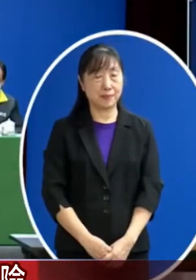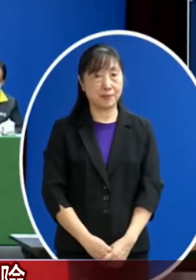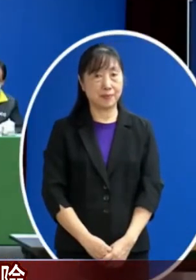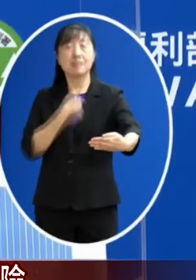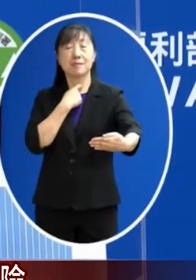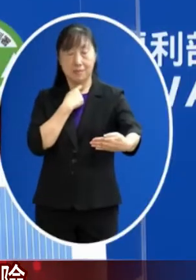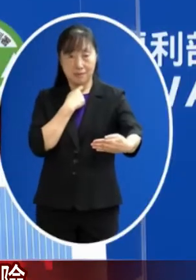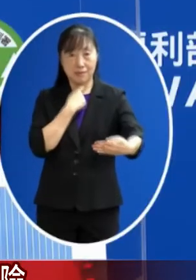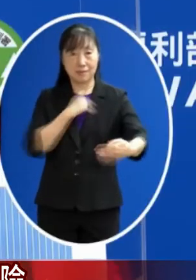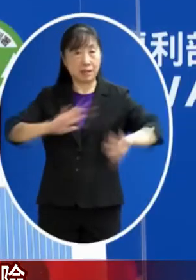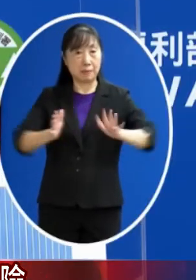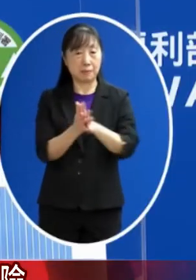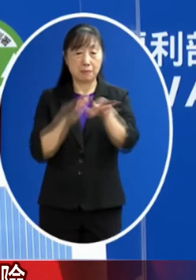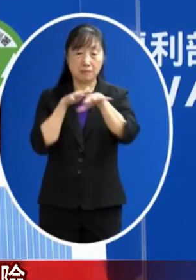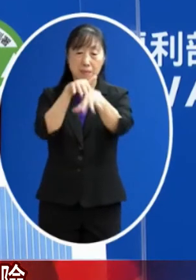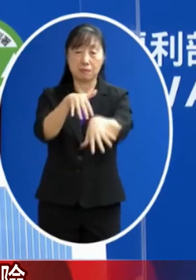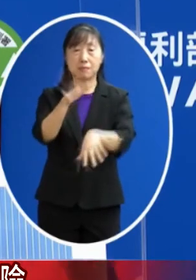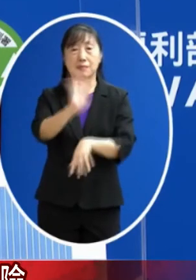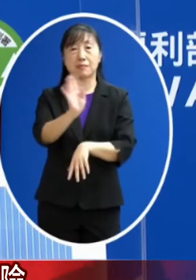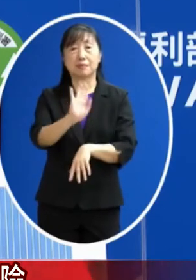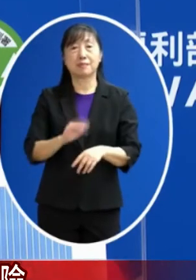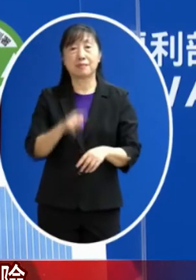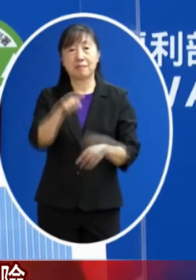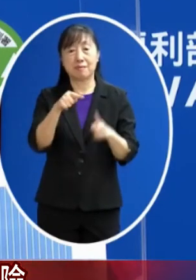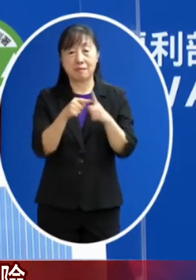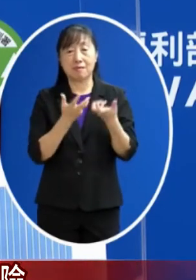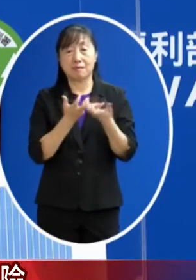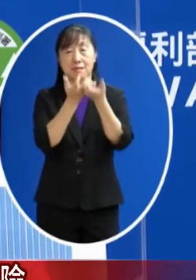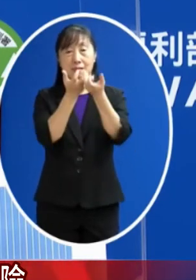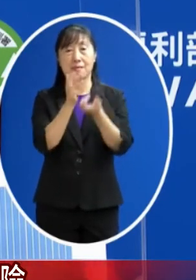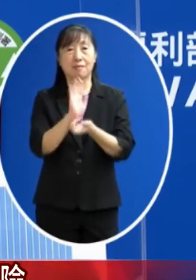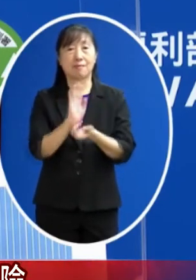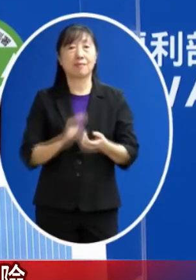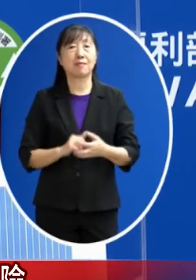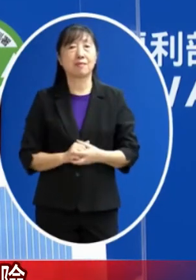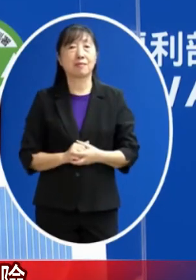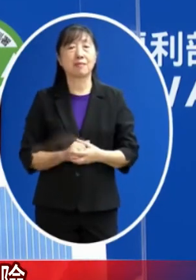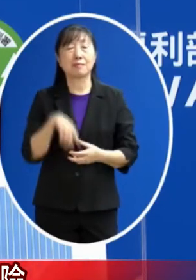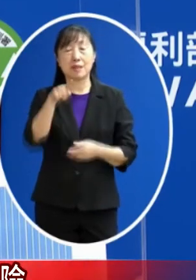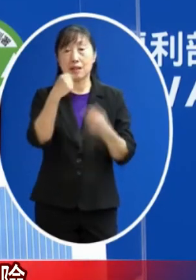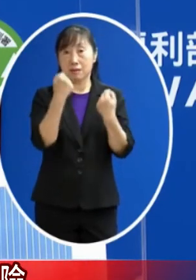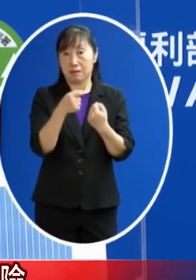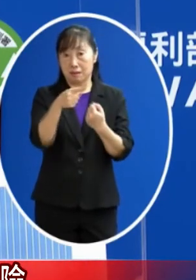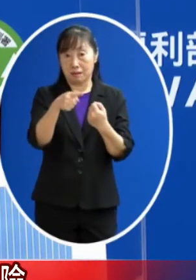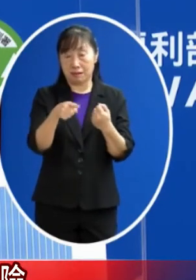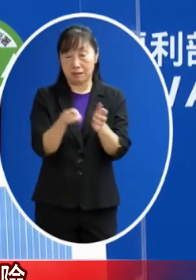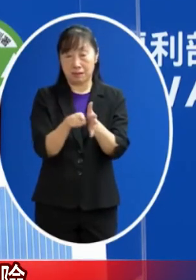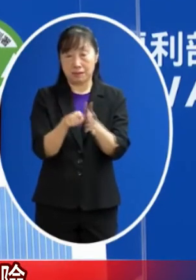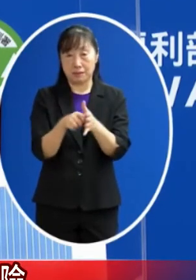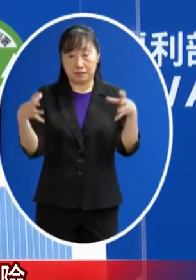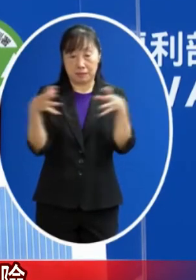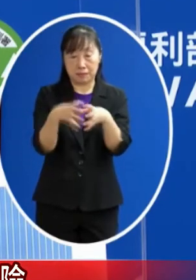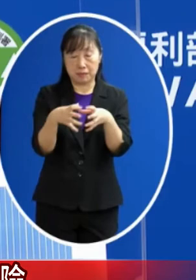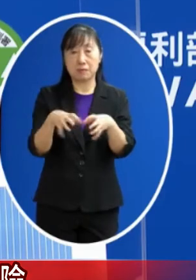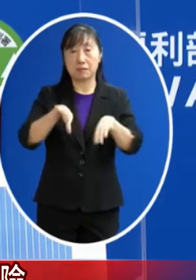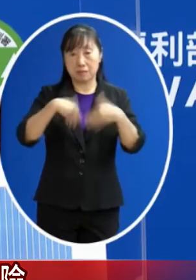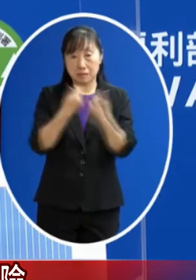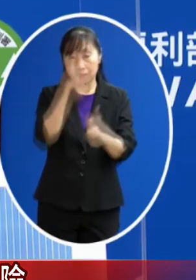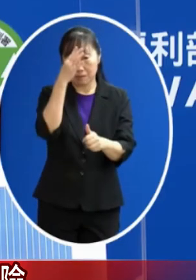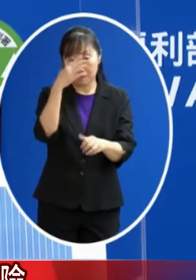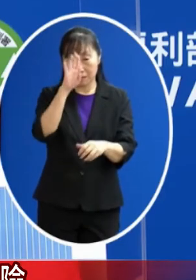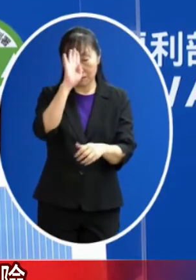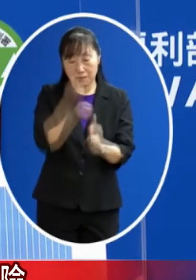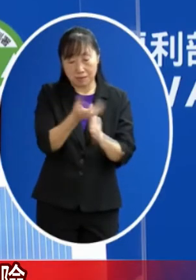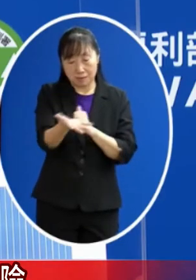大家就一下就挤进来变成人很多，那整个的一个在群聚上面会增加感染的风